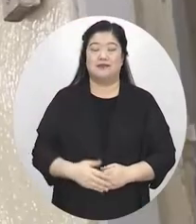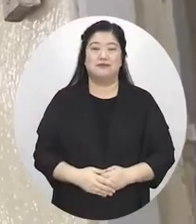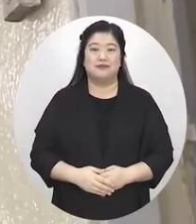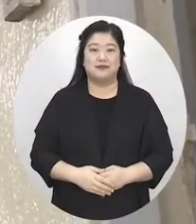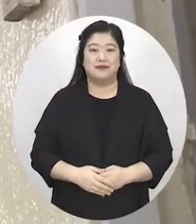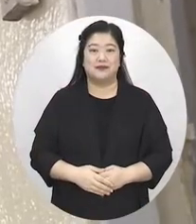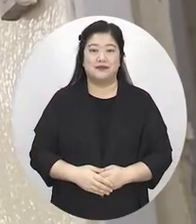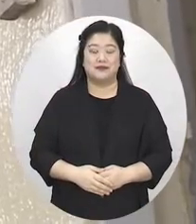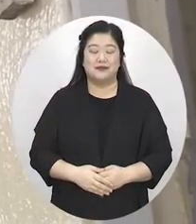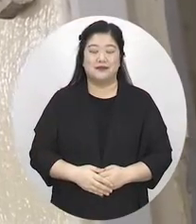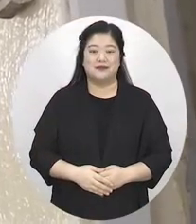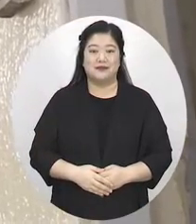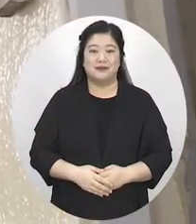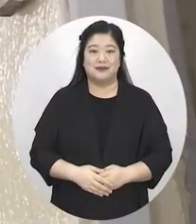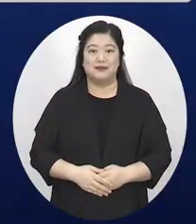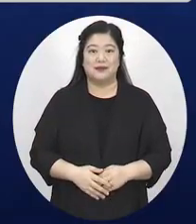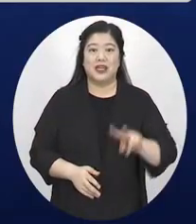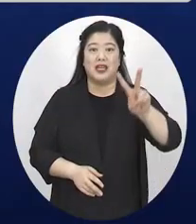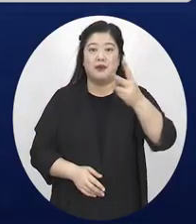문의하면 됩니다.